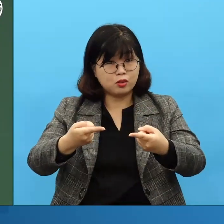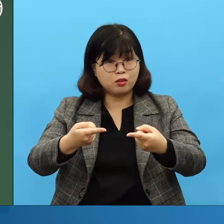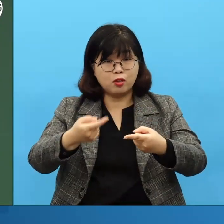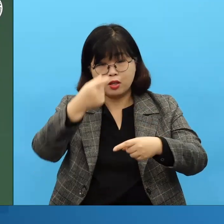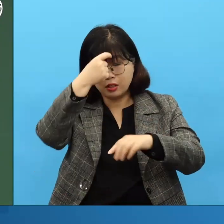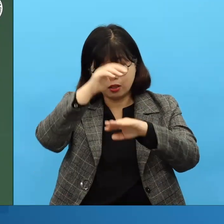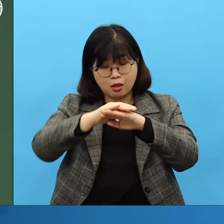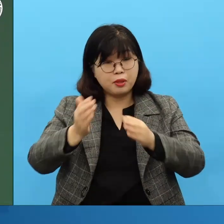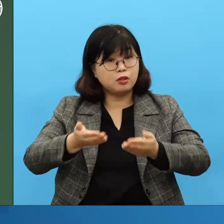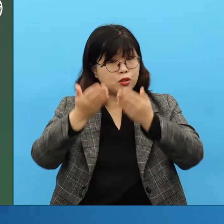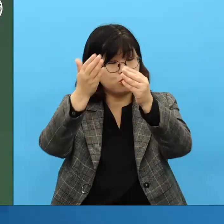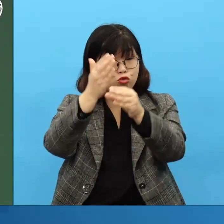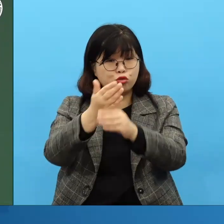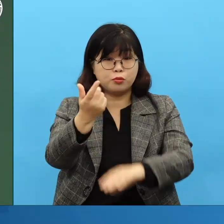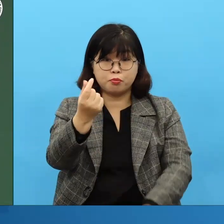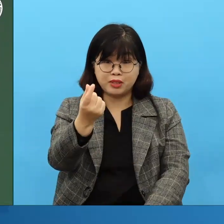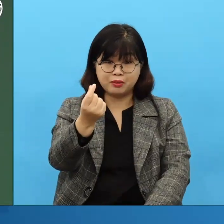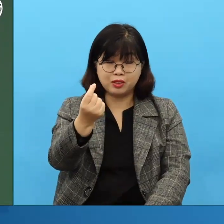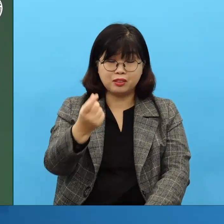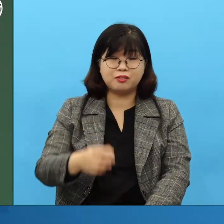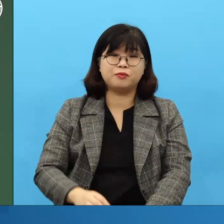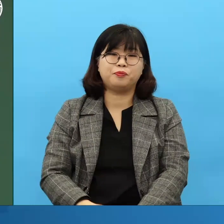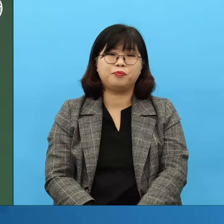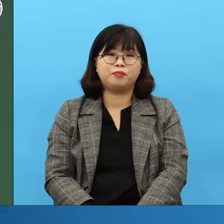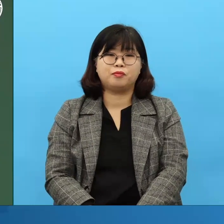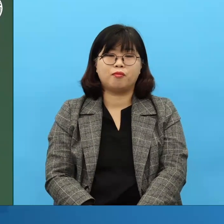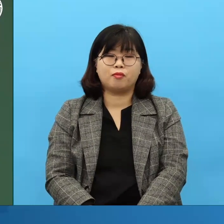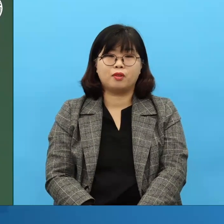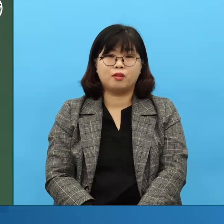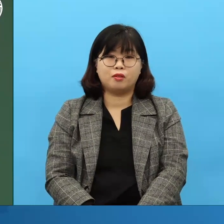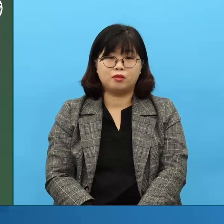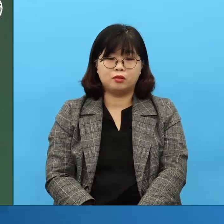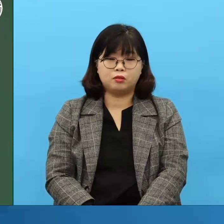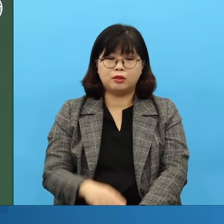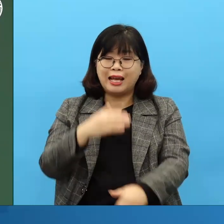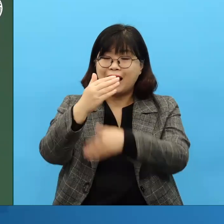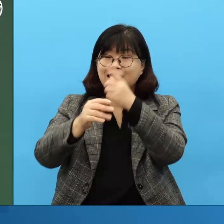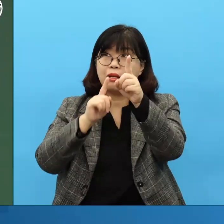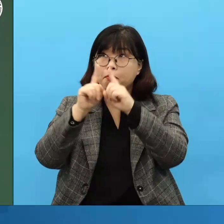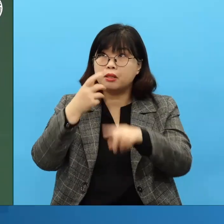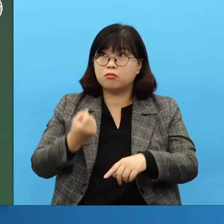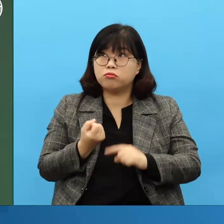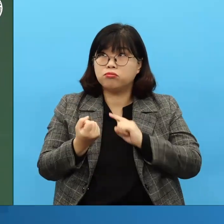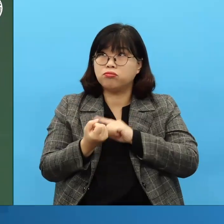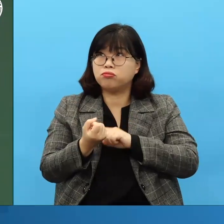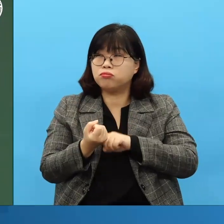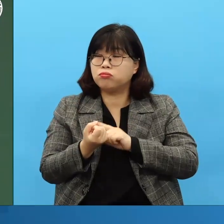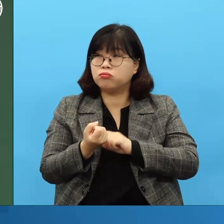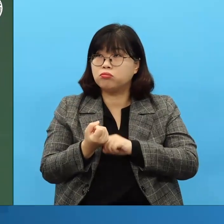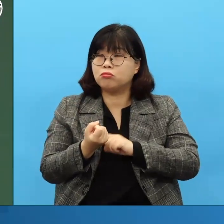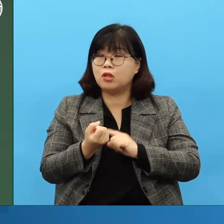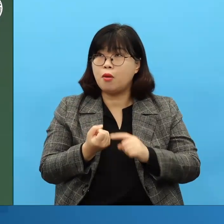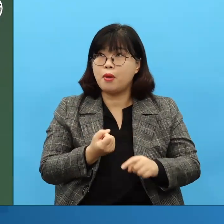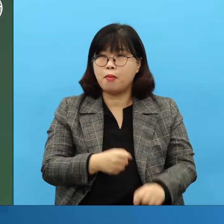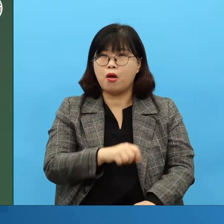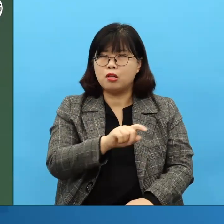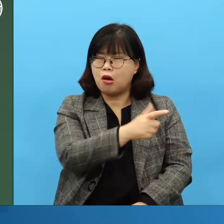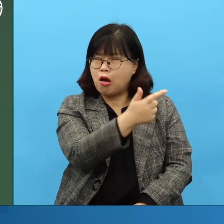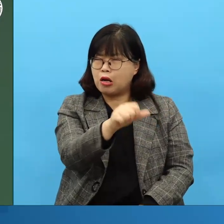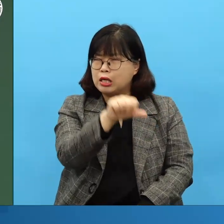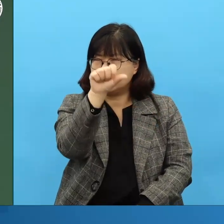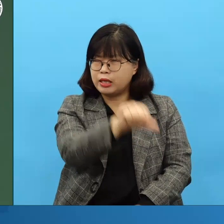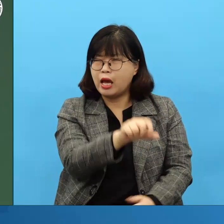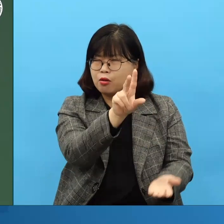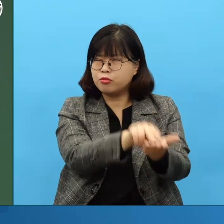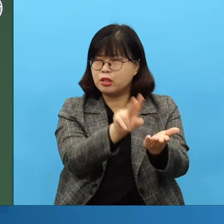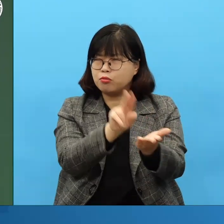응답들, 우리도 모르는 사이에 많은 재앙들 이런 걸 막을 수 있거든요. And all the answers that come to us unbeknownst to us, even all the curses that come unbeknownst